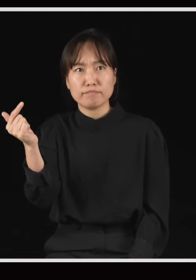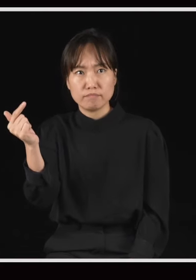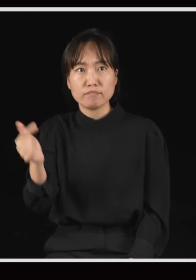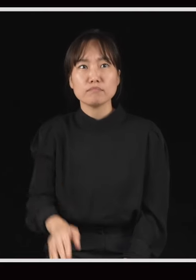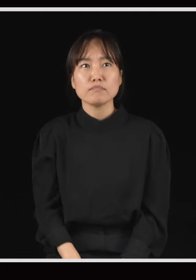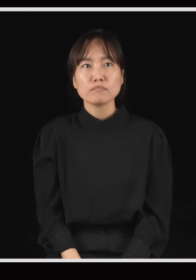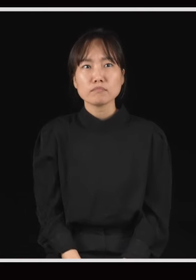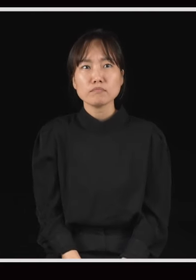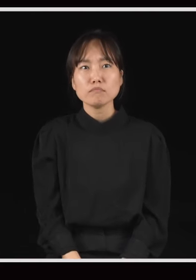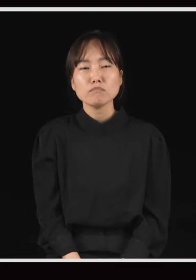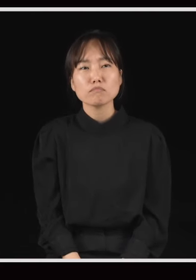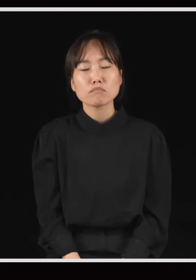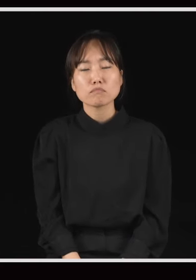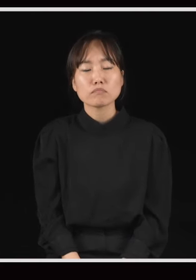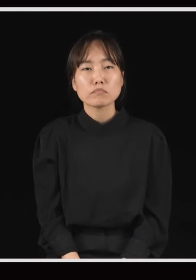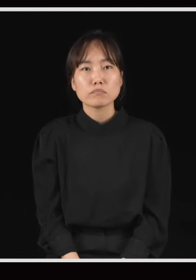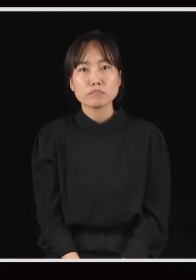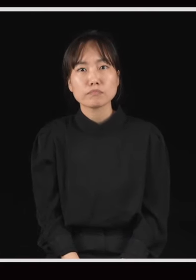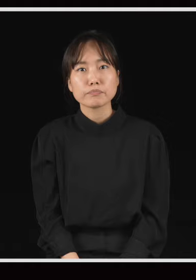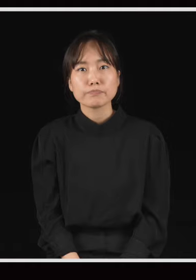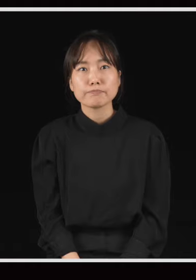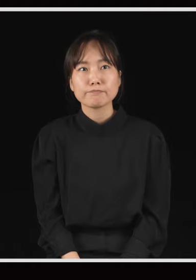걸릴 가능성을 높입니다.